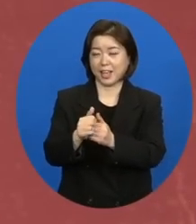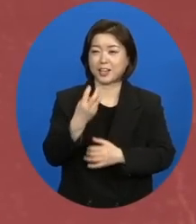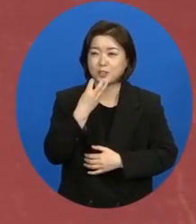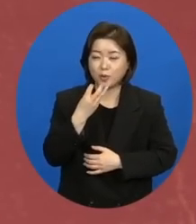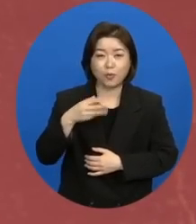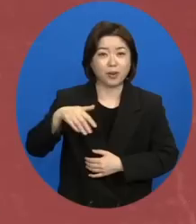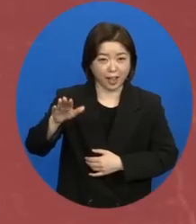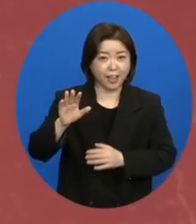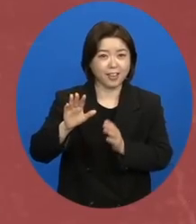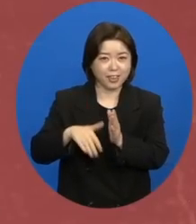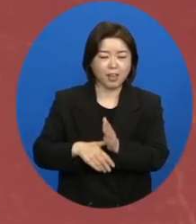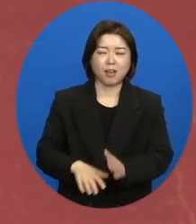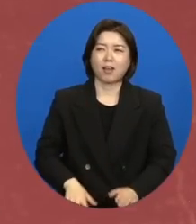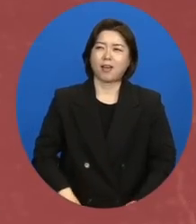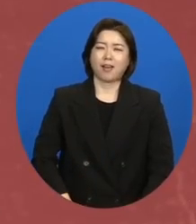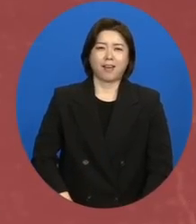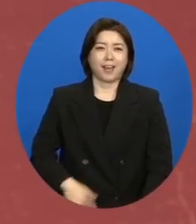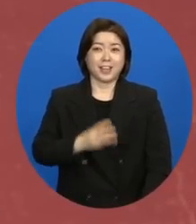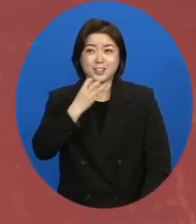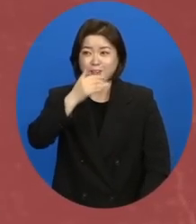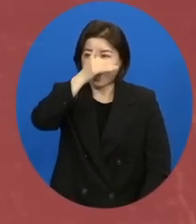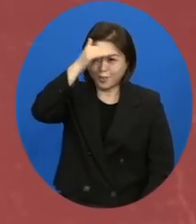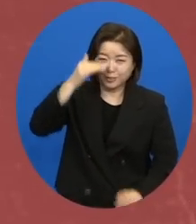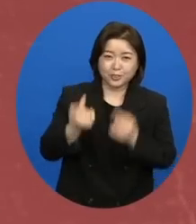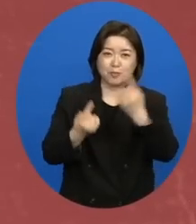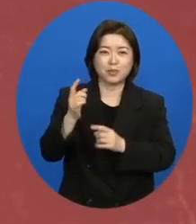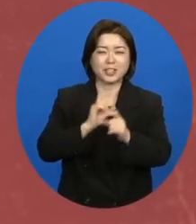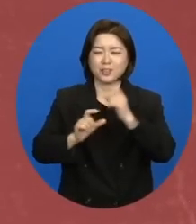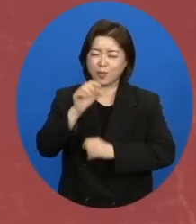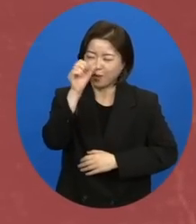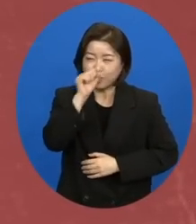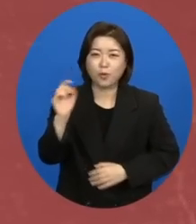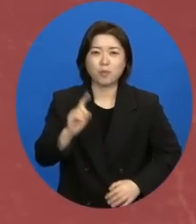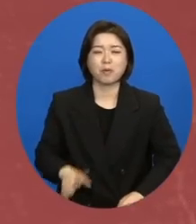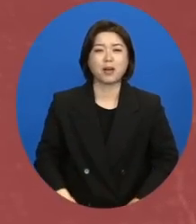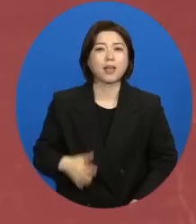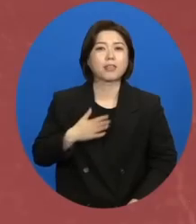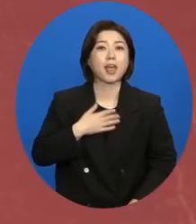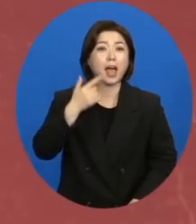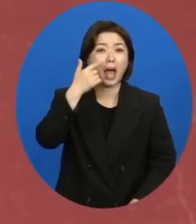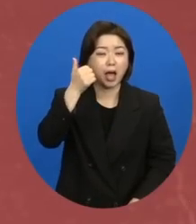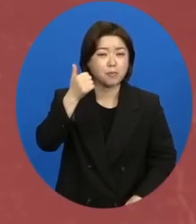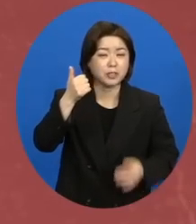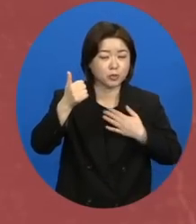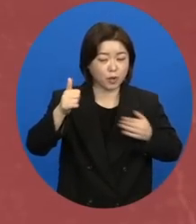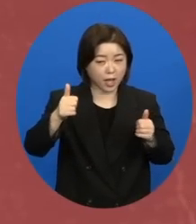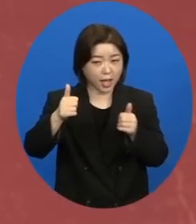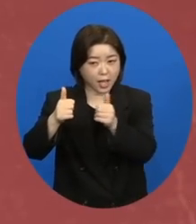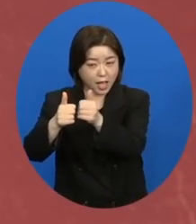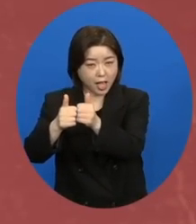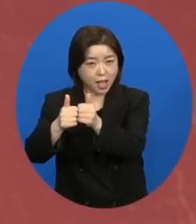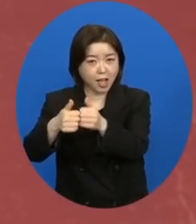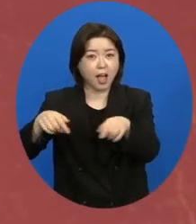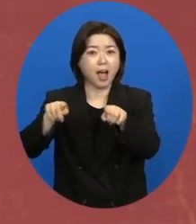그게 서울 구경 가는 것보다 더 좋은 게 뭔지 아세요? 우리 아버지와 동행하는 거였어요.